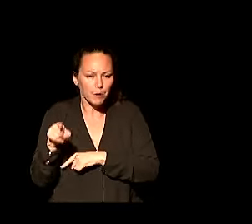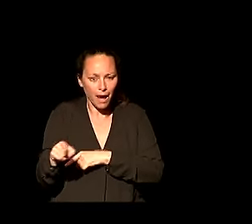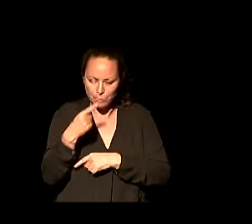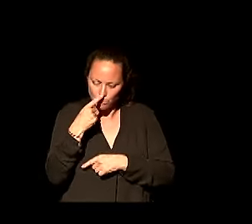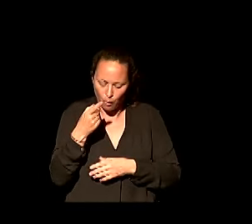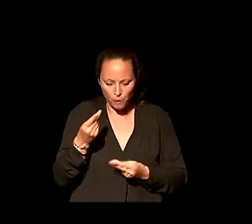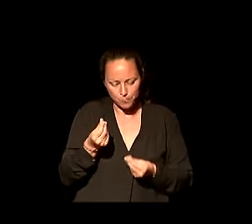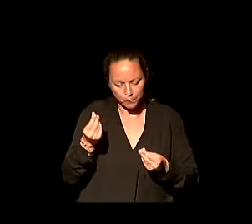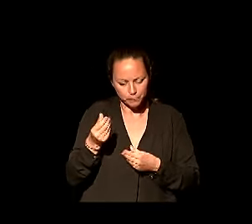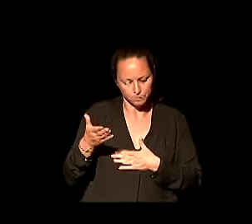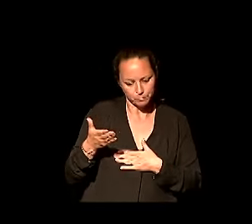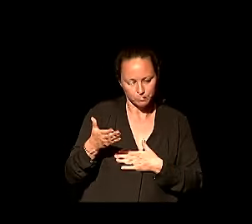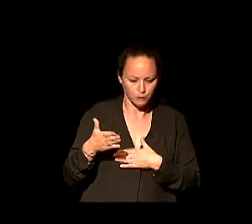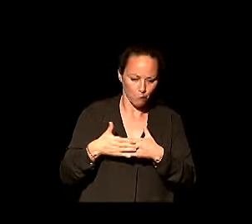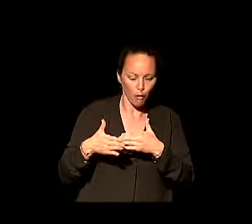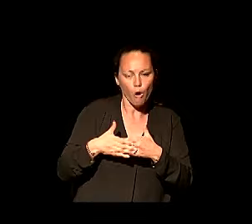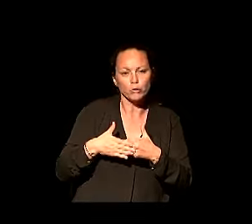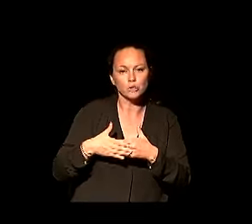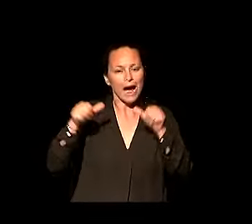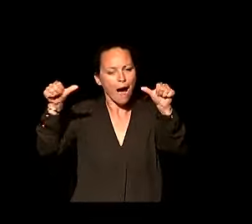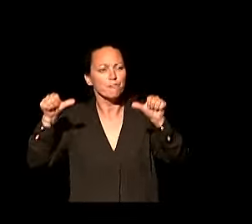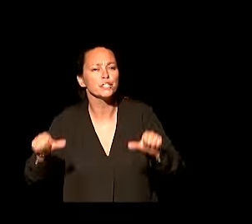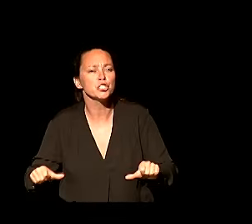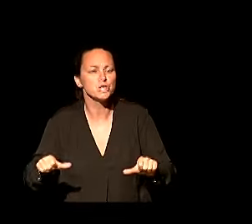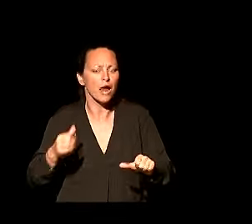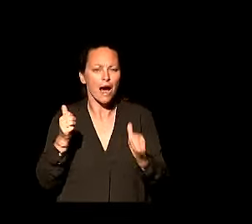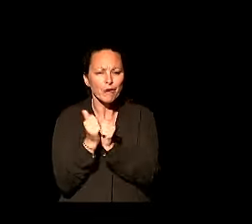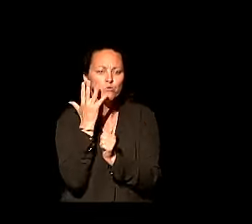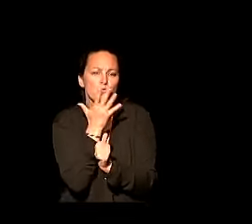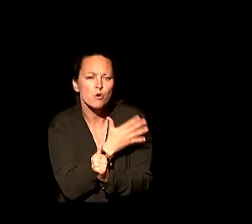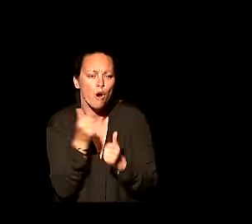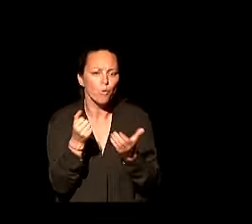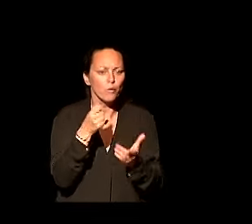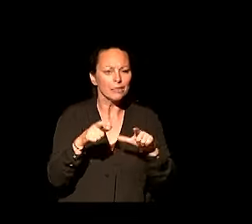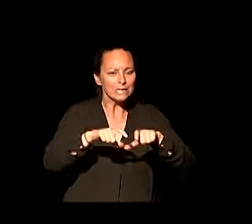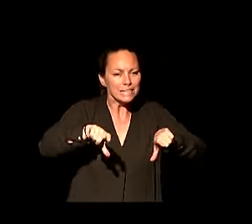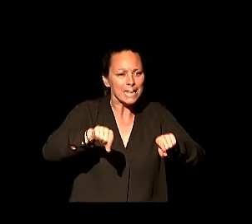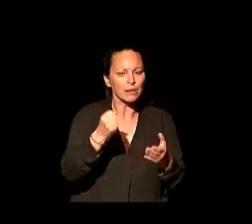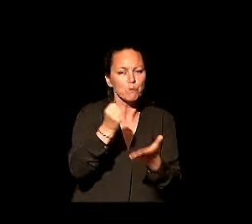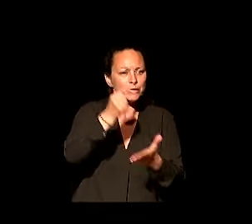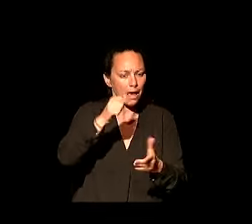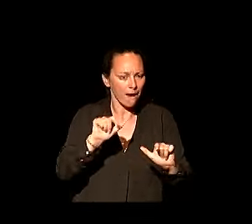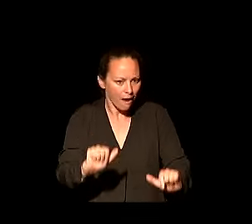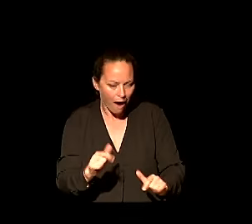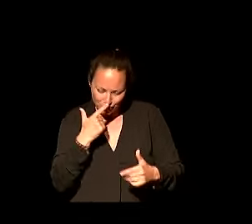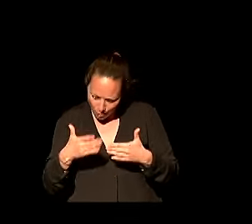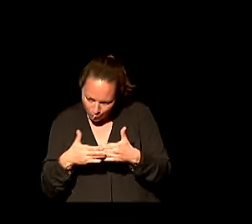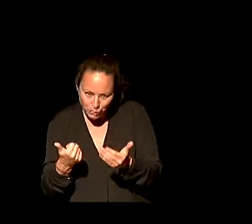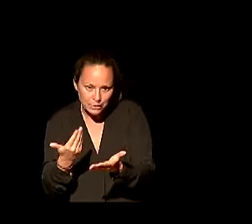plus proche de la chromolithographie ou de la carte postale, mais il y a quand même quelque chose qui revient qui